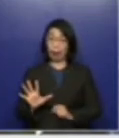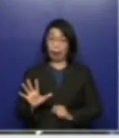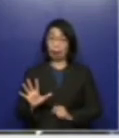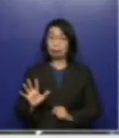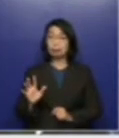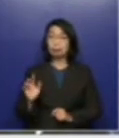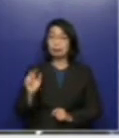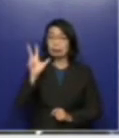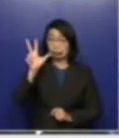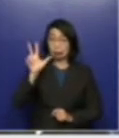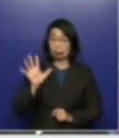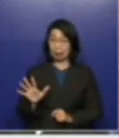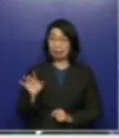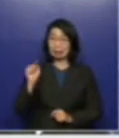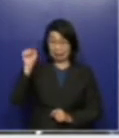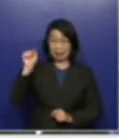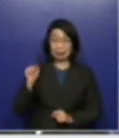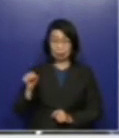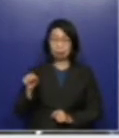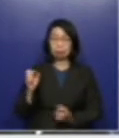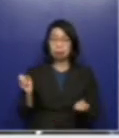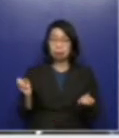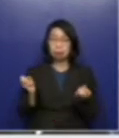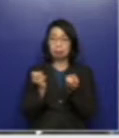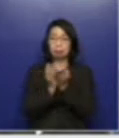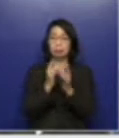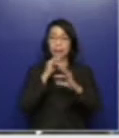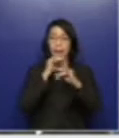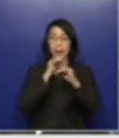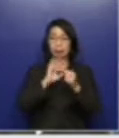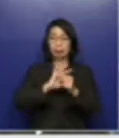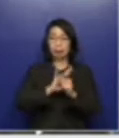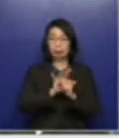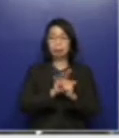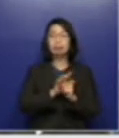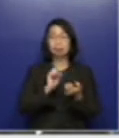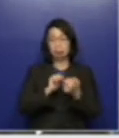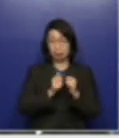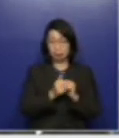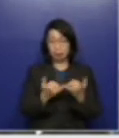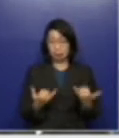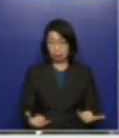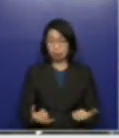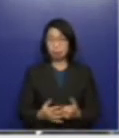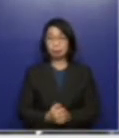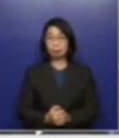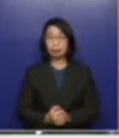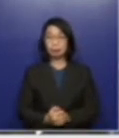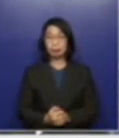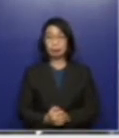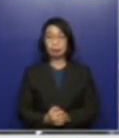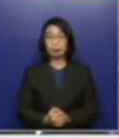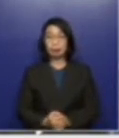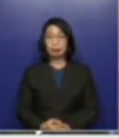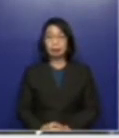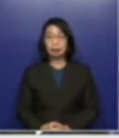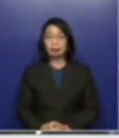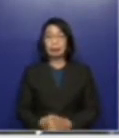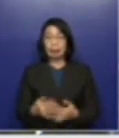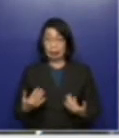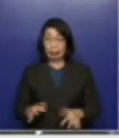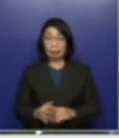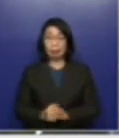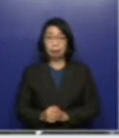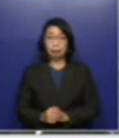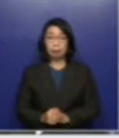ต้นที่ทำให้เกิดเรื่องนี้แล้ว2ข้อที่